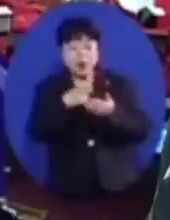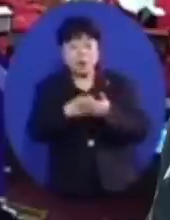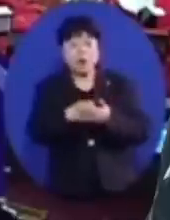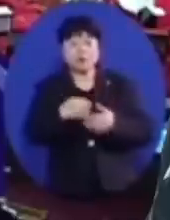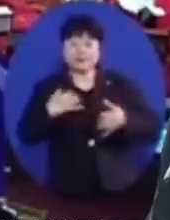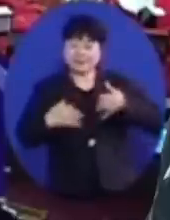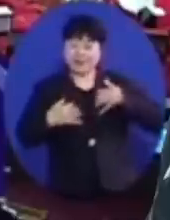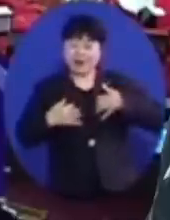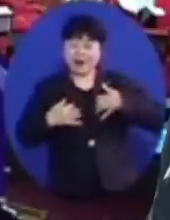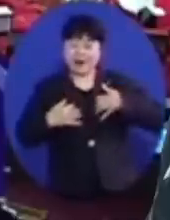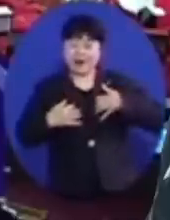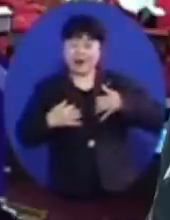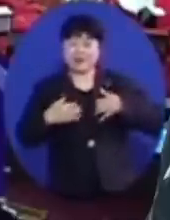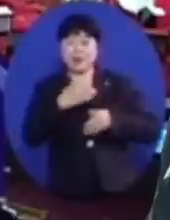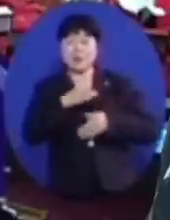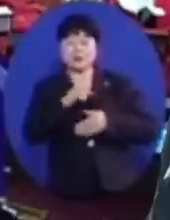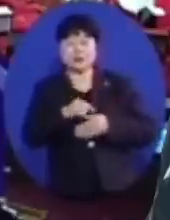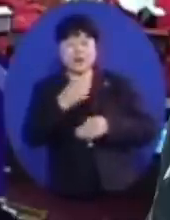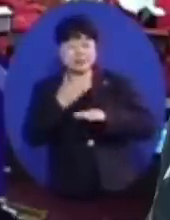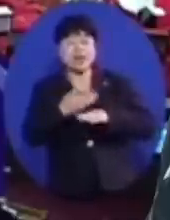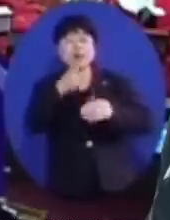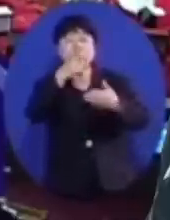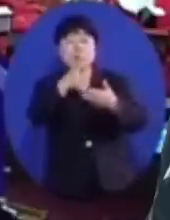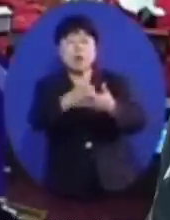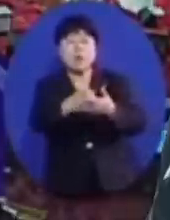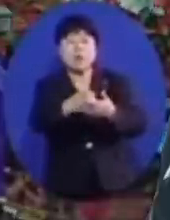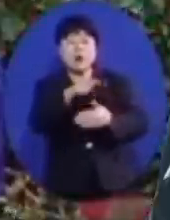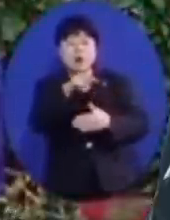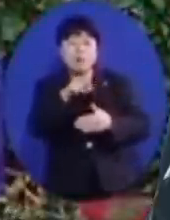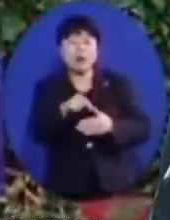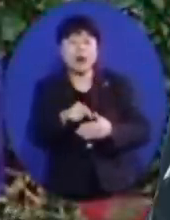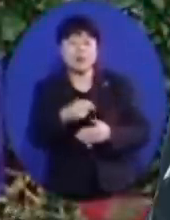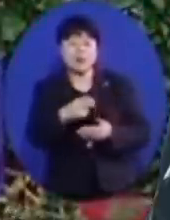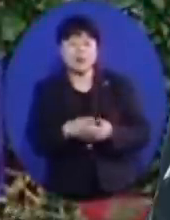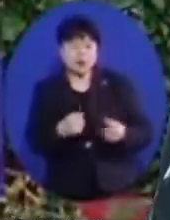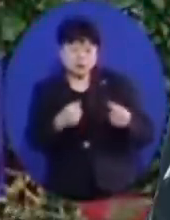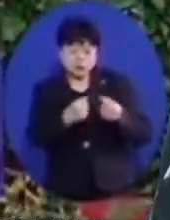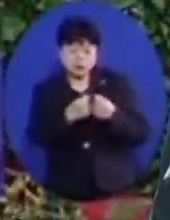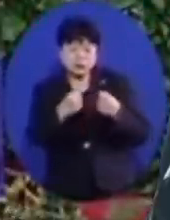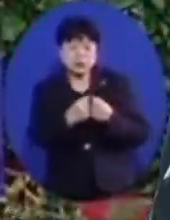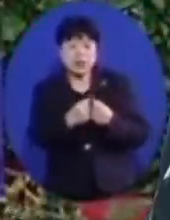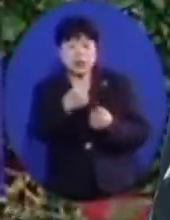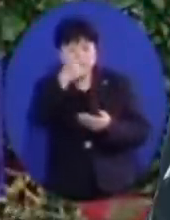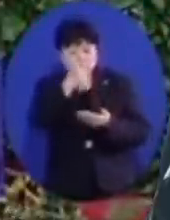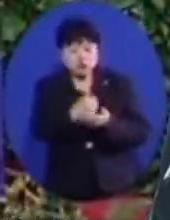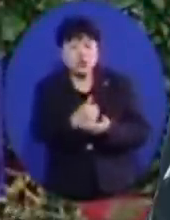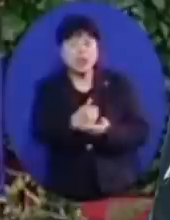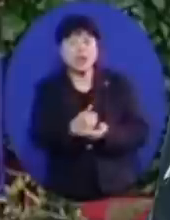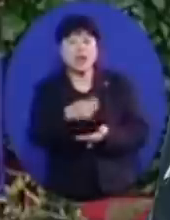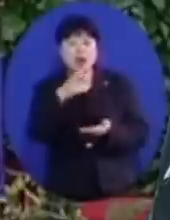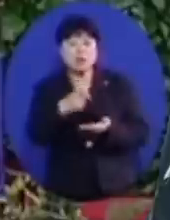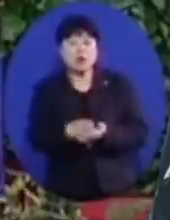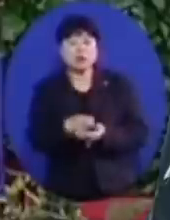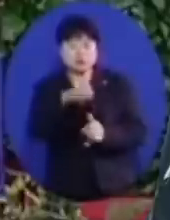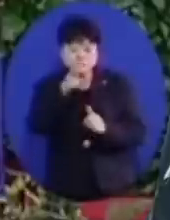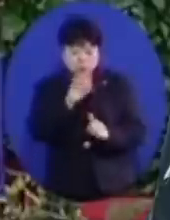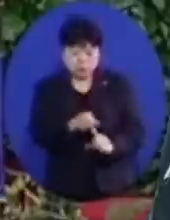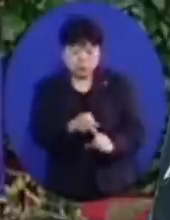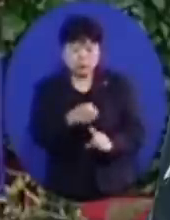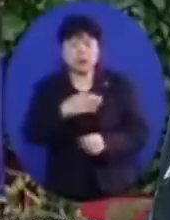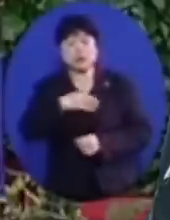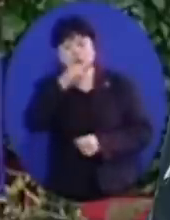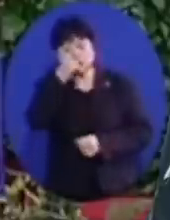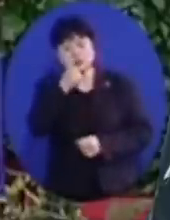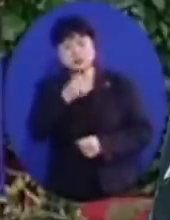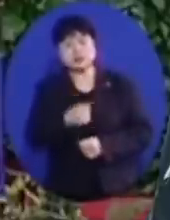법을 즐기고 하되 내 지체 속에서 한 다른 범인의 마음의 법과 싸워 내 지체 속에 있는 죄의 법으로 나를 사로잡아오는 것을 보는도다